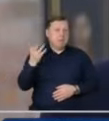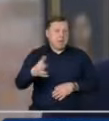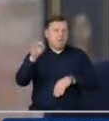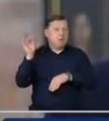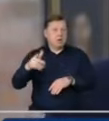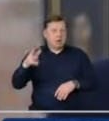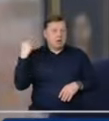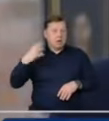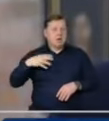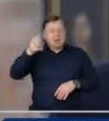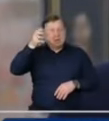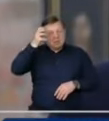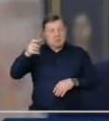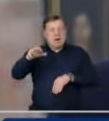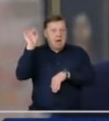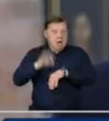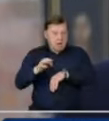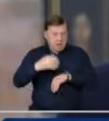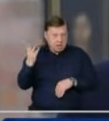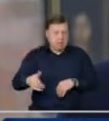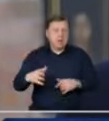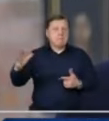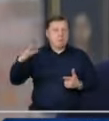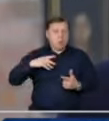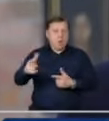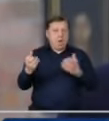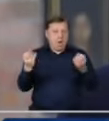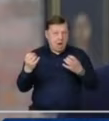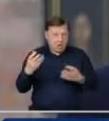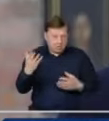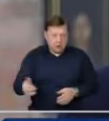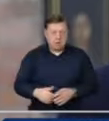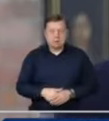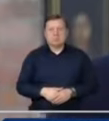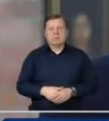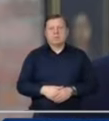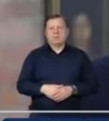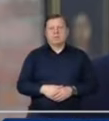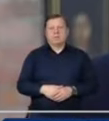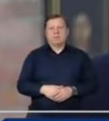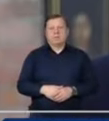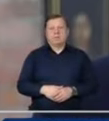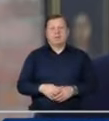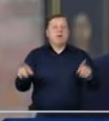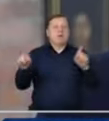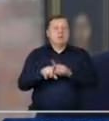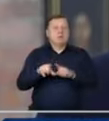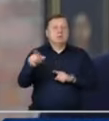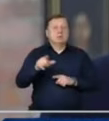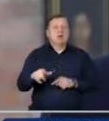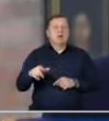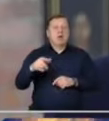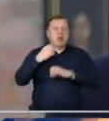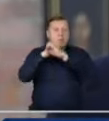lekarzem, z wykształcenia lekarzem. Był prawnikiem. Doktorat z prawa obronił przecież Ferrarze. Ale był też